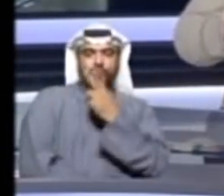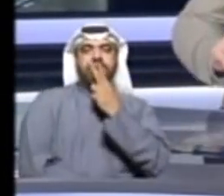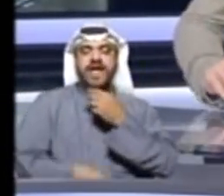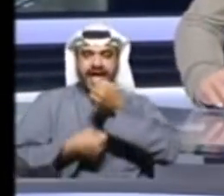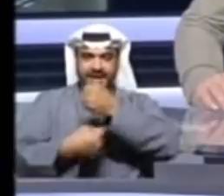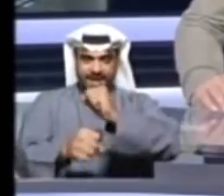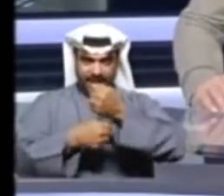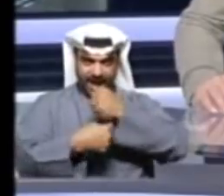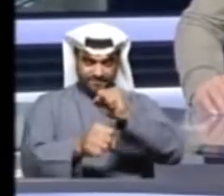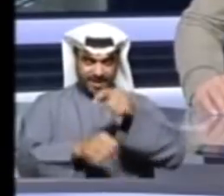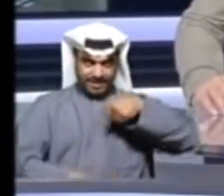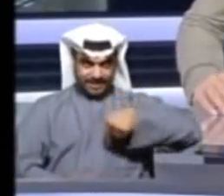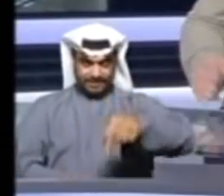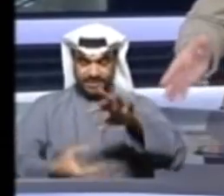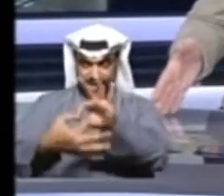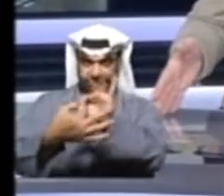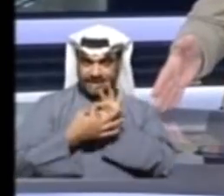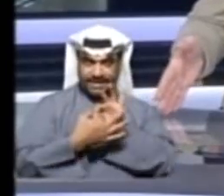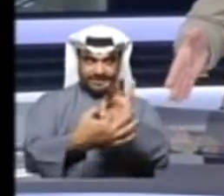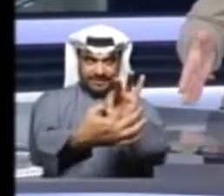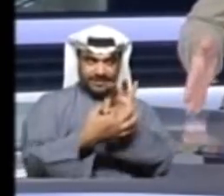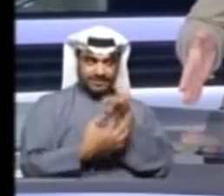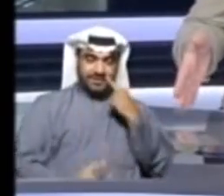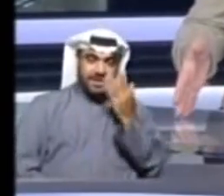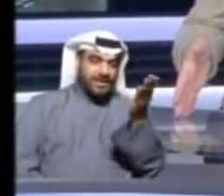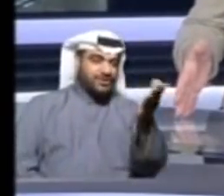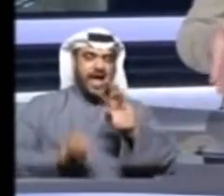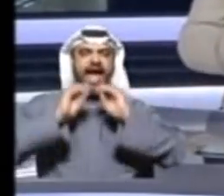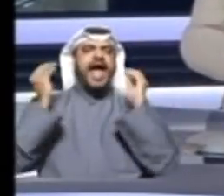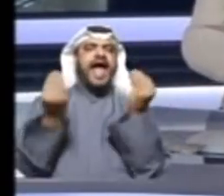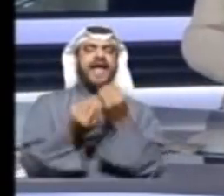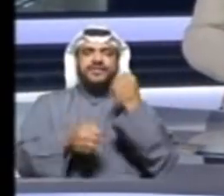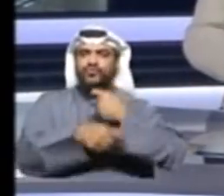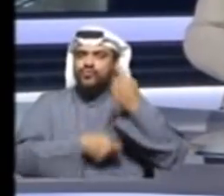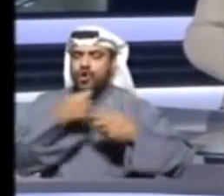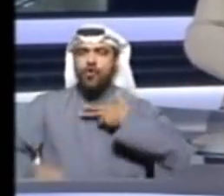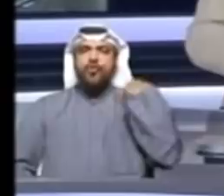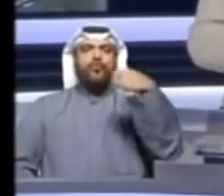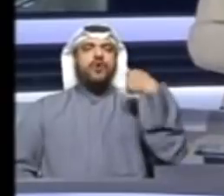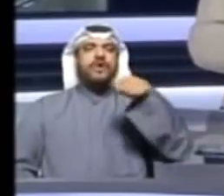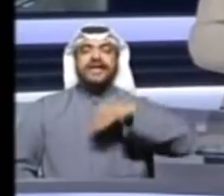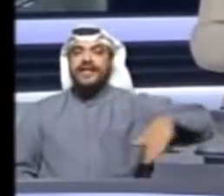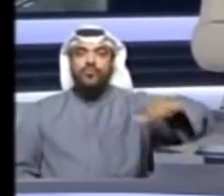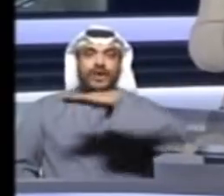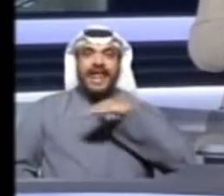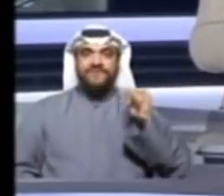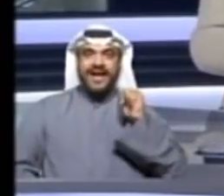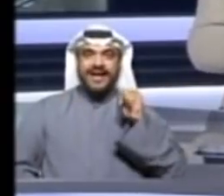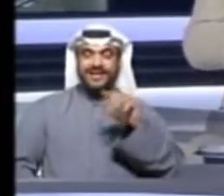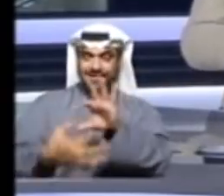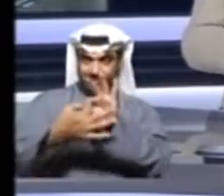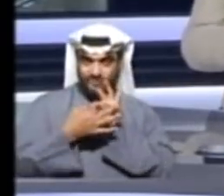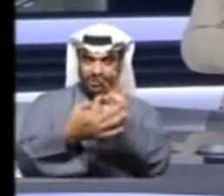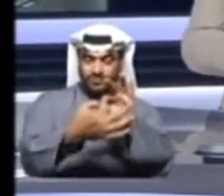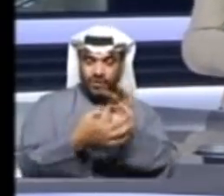تأتي هذه الخطوة في إطار التنسيق بين الهيئة العامة للقوى العاملة والوزارات والجهات الحكومية، وذلك